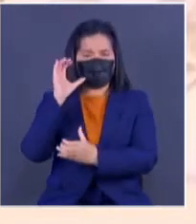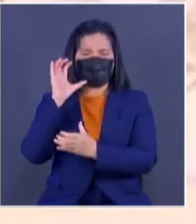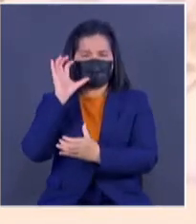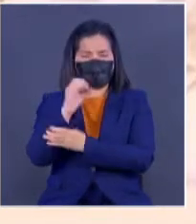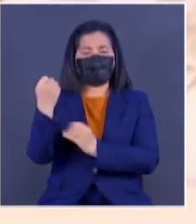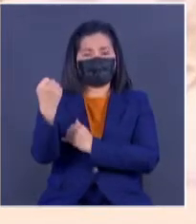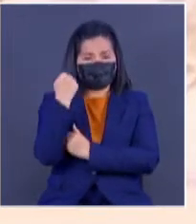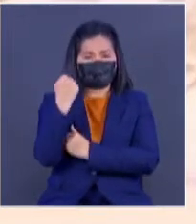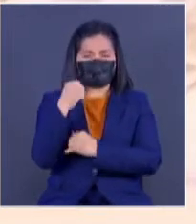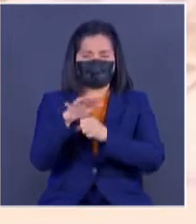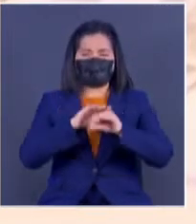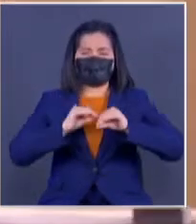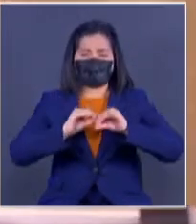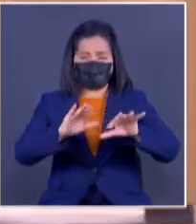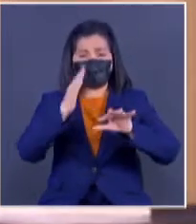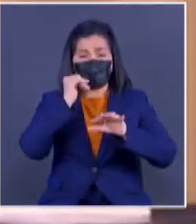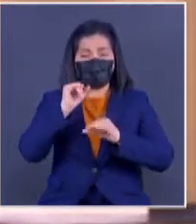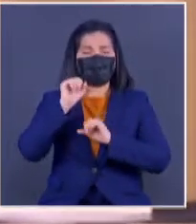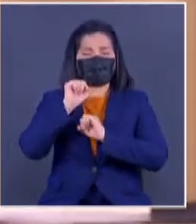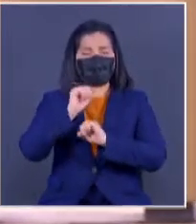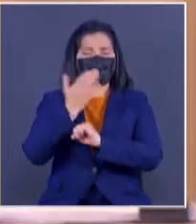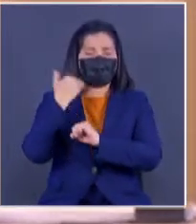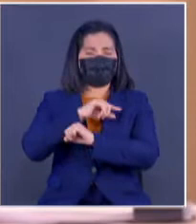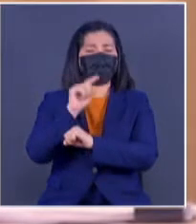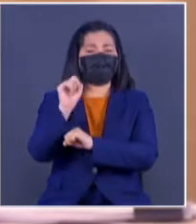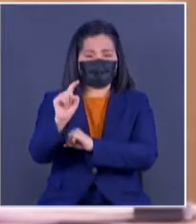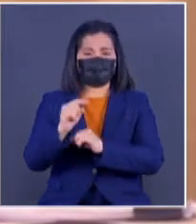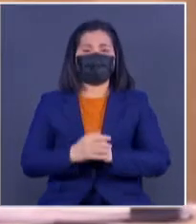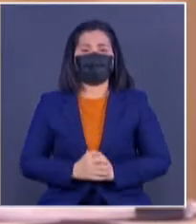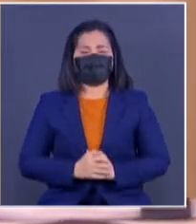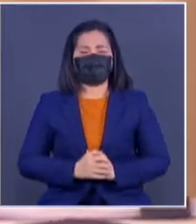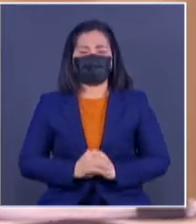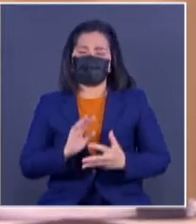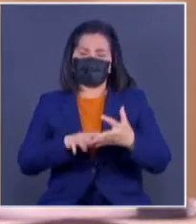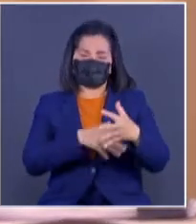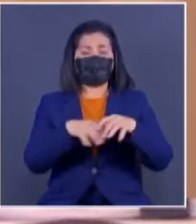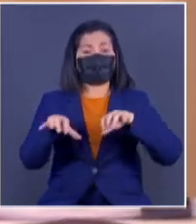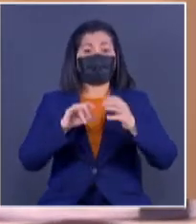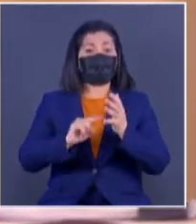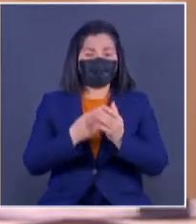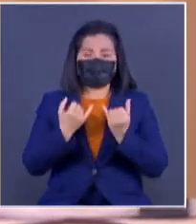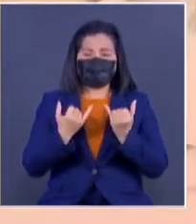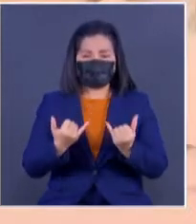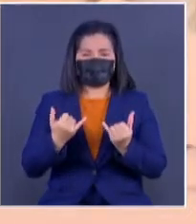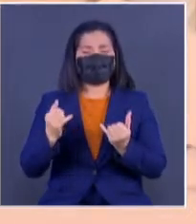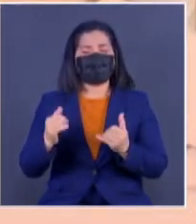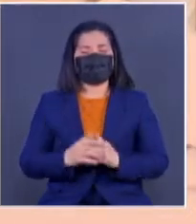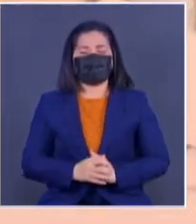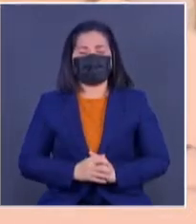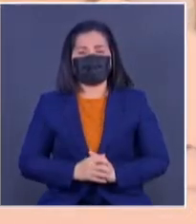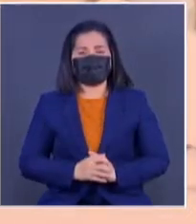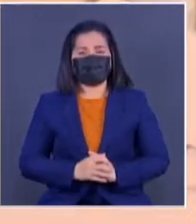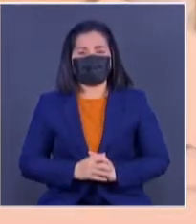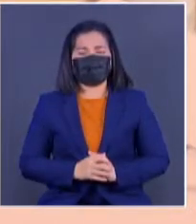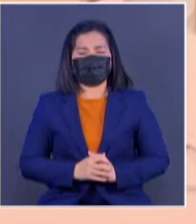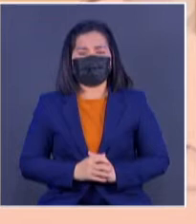ดที่ทางสบค.ประกาศมาเมื่อวันศุกร์ที่ผ่านมาซึ่งมาตรการนั้นจะเริ่มต้นวันนี้เป็นวันแรกนะครับ ครับ